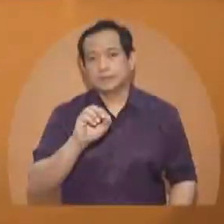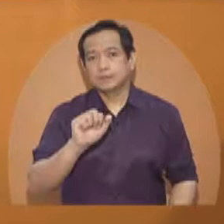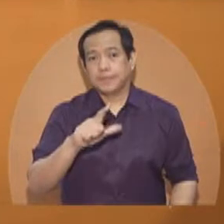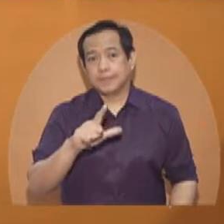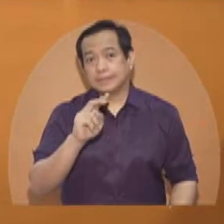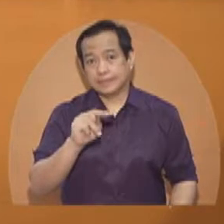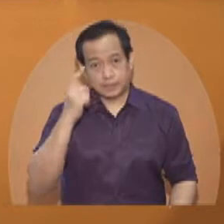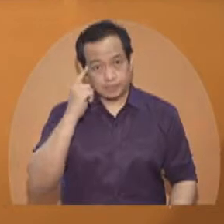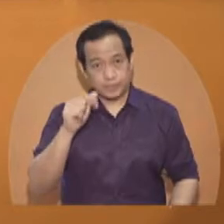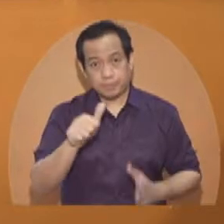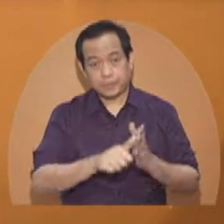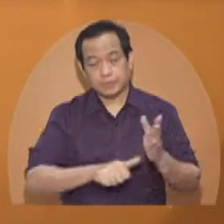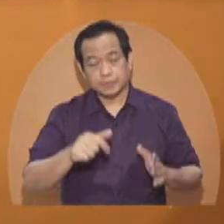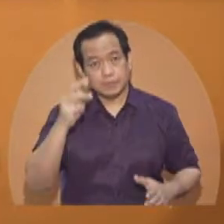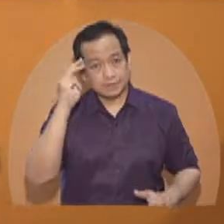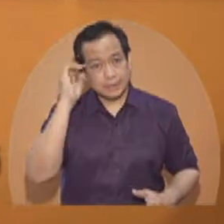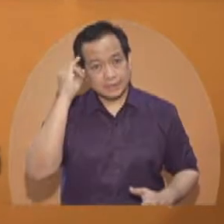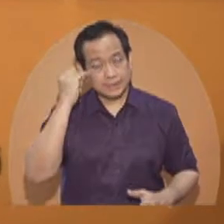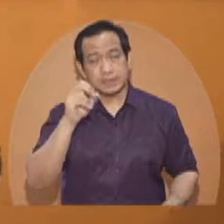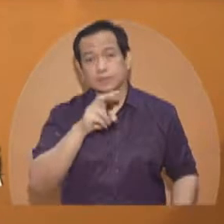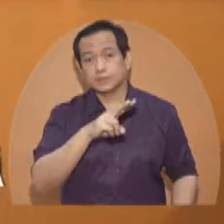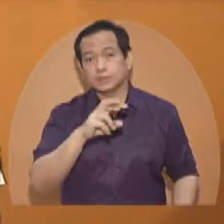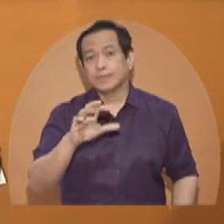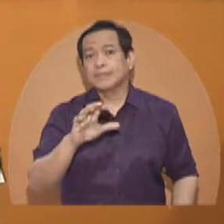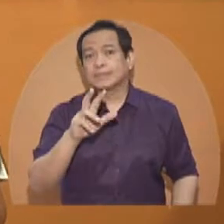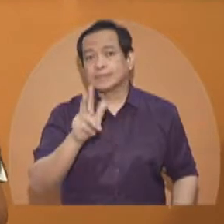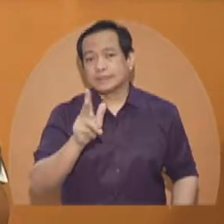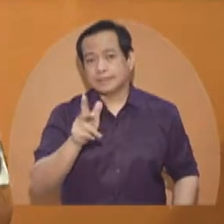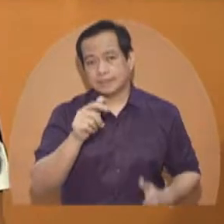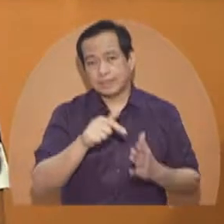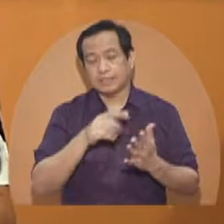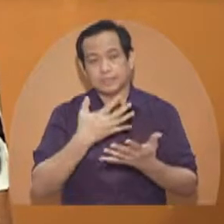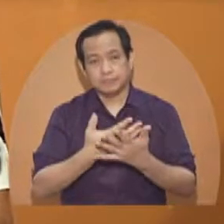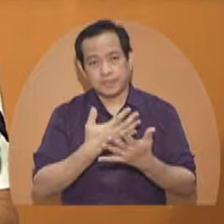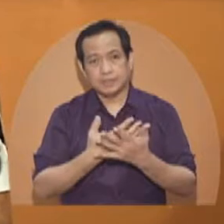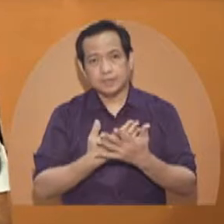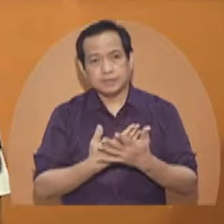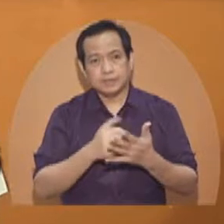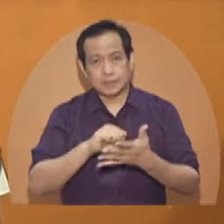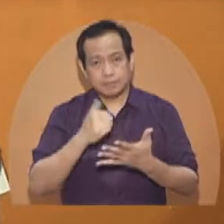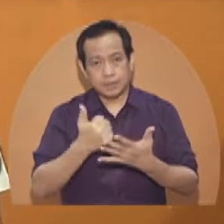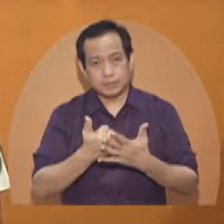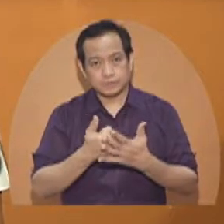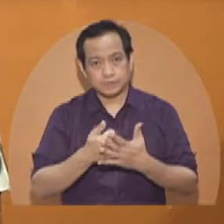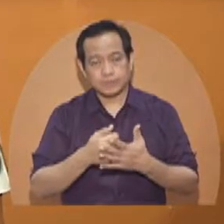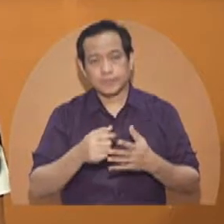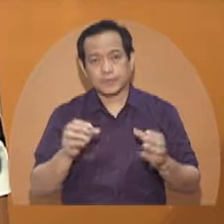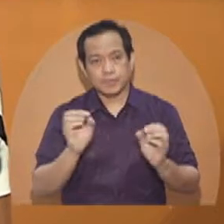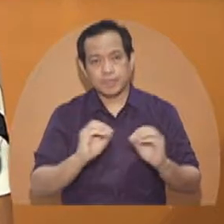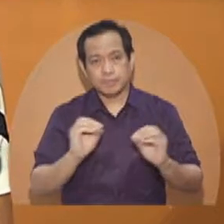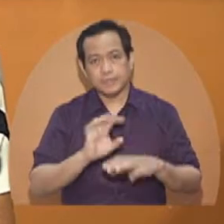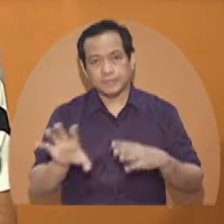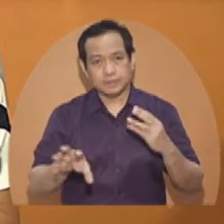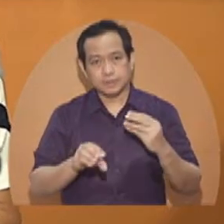Yung bakal na kakailanganin sa operasyon ni Mark ay 230,000 pesos na. Wala pa